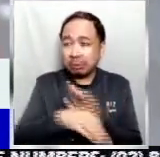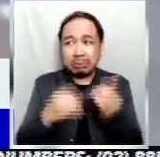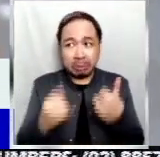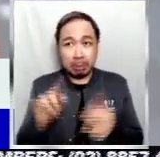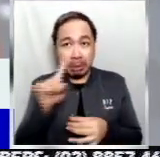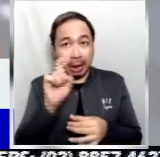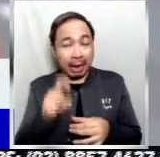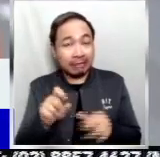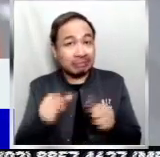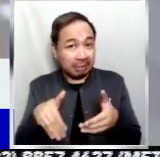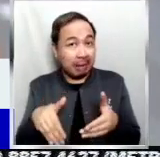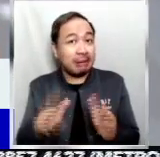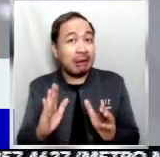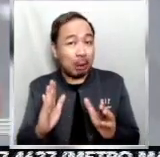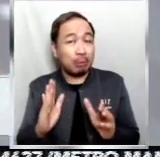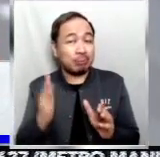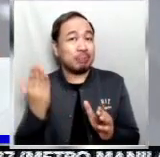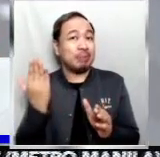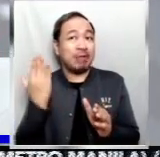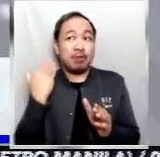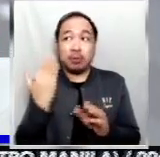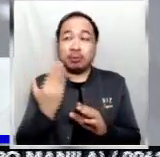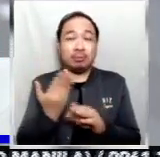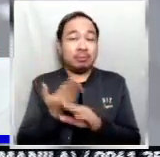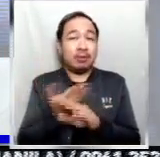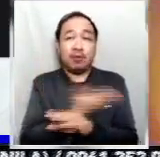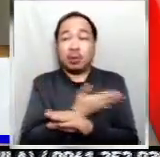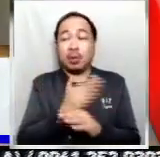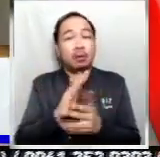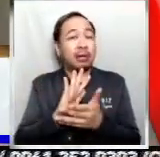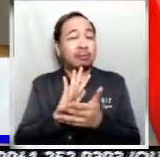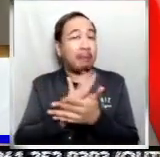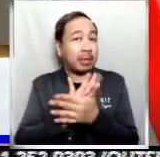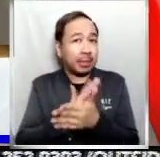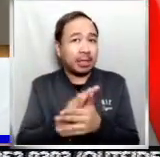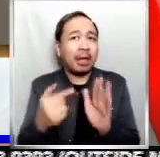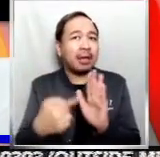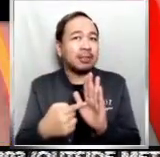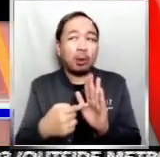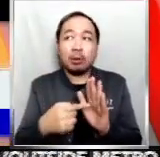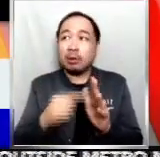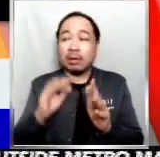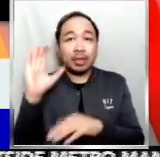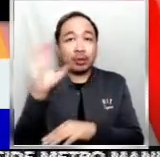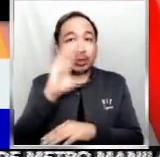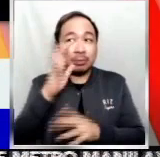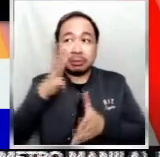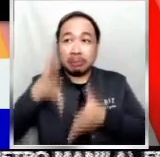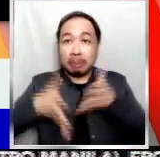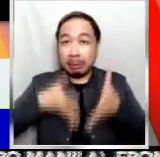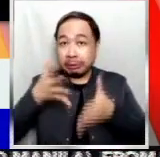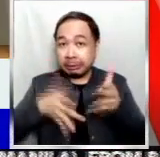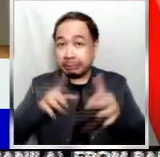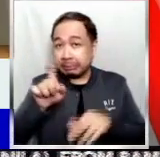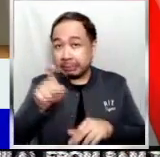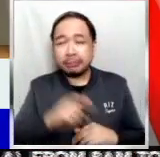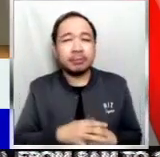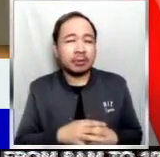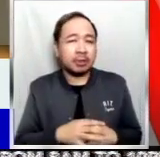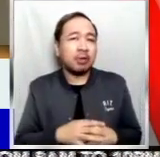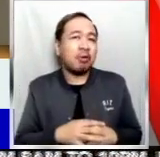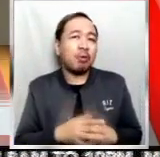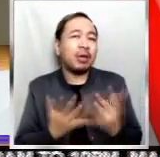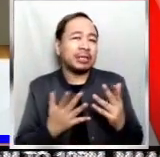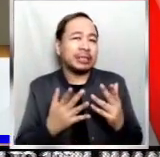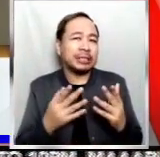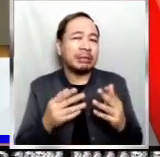ginagawa bago magkapandemya, tulad halimbawa ng mga Christmas party. Things can change pa rin naman. In places na vaccinated